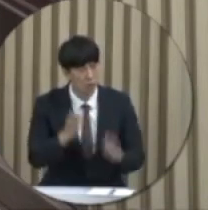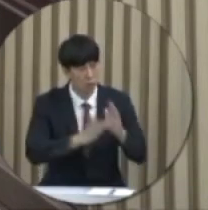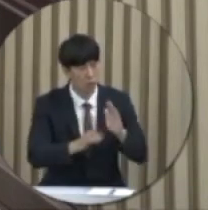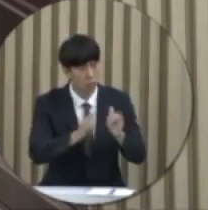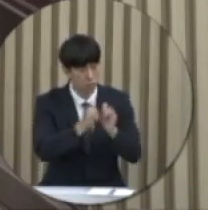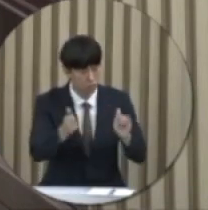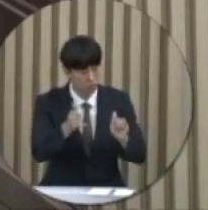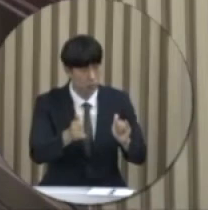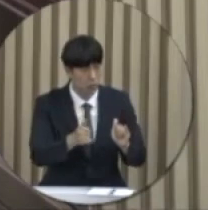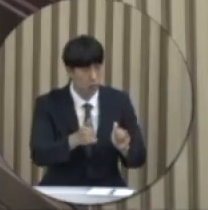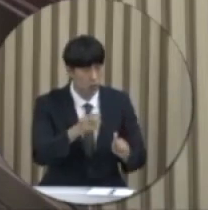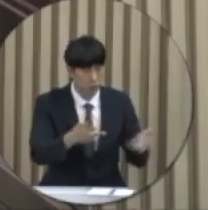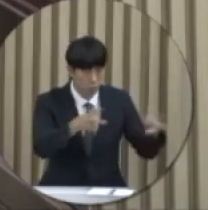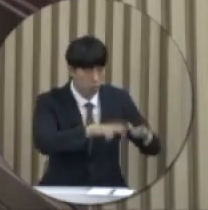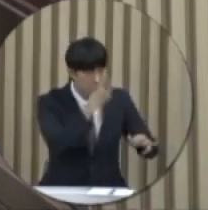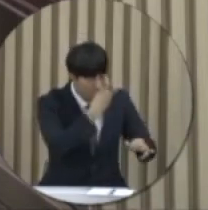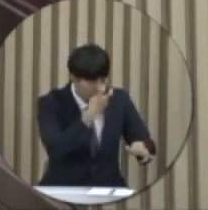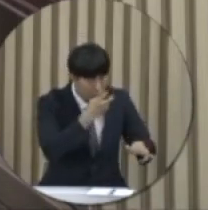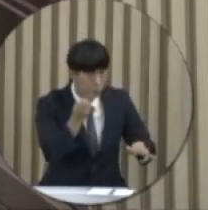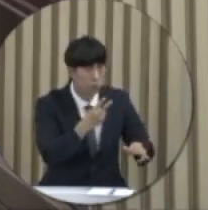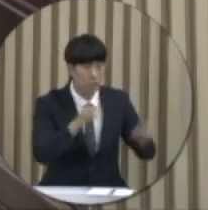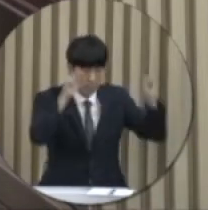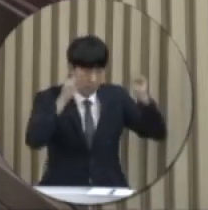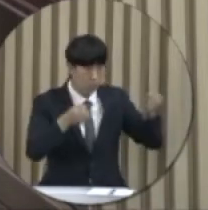공원은 관리하고 그 안에 있는 체육시설은